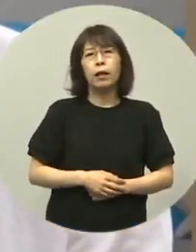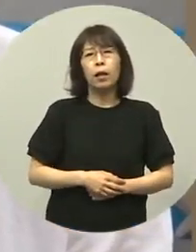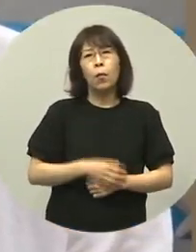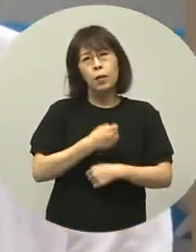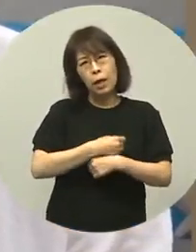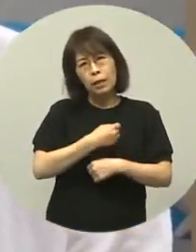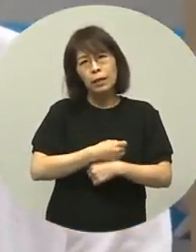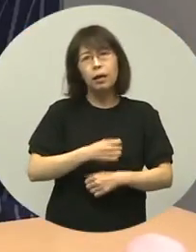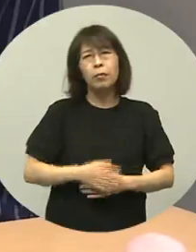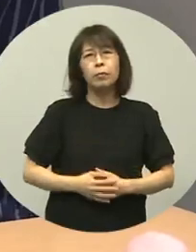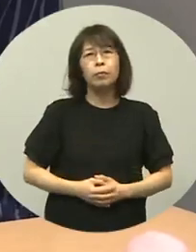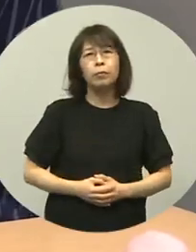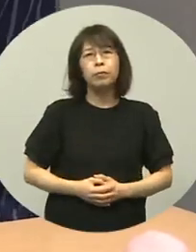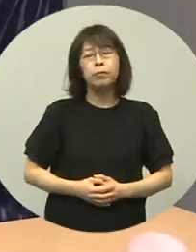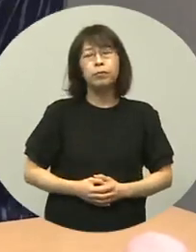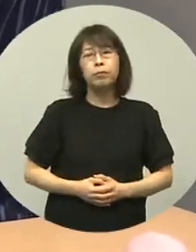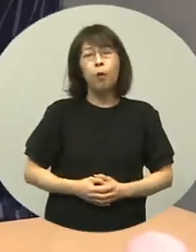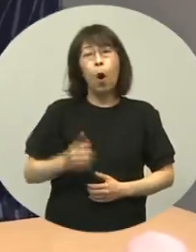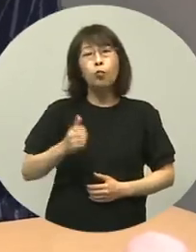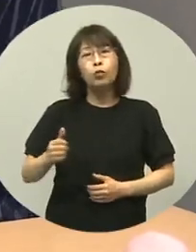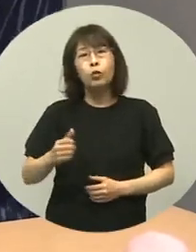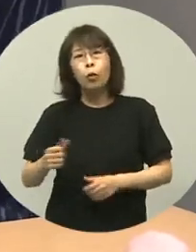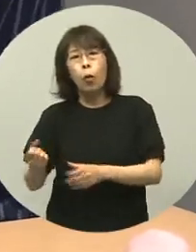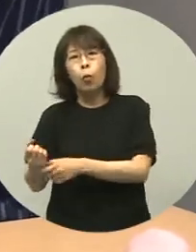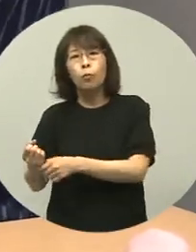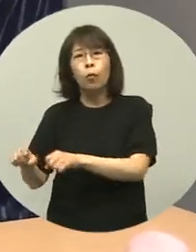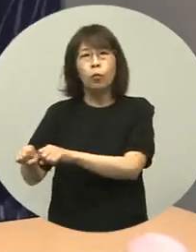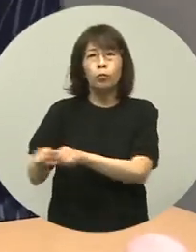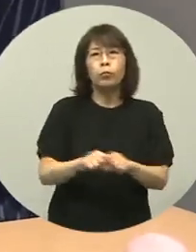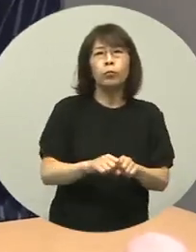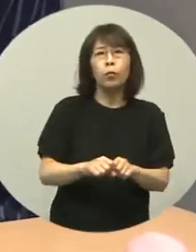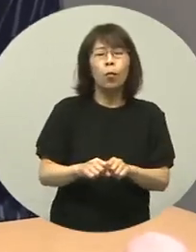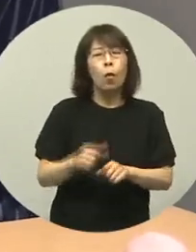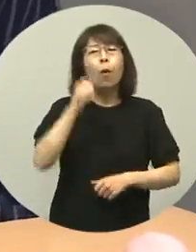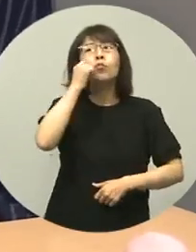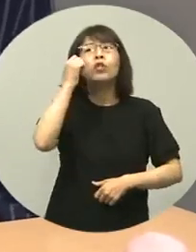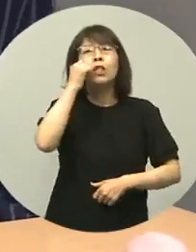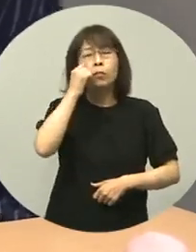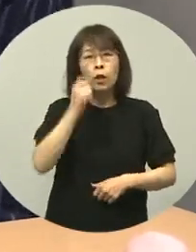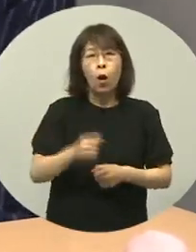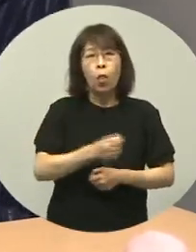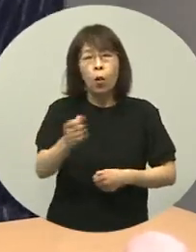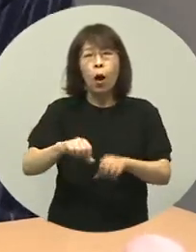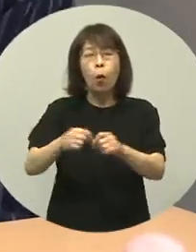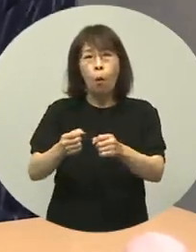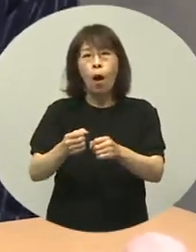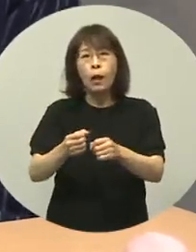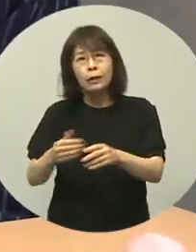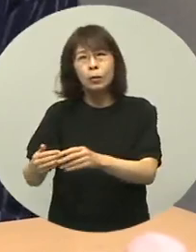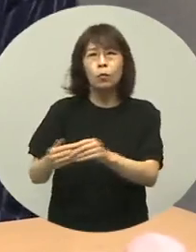なんですね。引っ張っていくわけもいかず、ドアをこじ開けて連れていくわけもいか